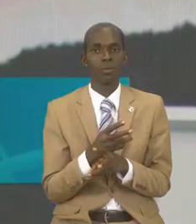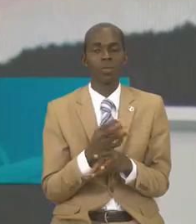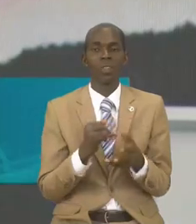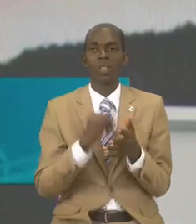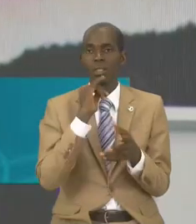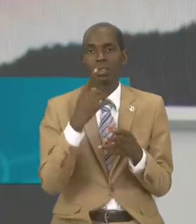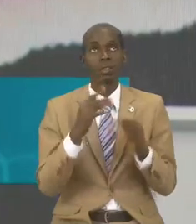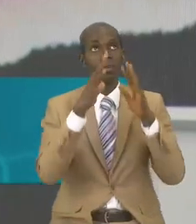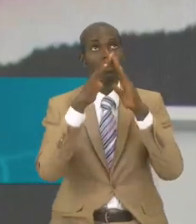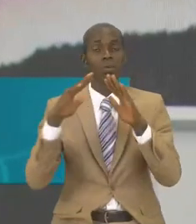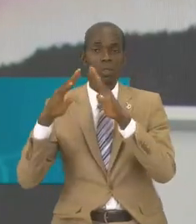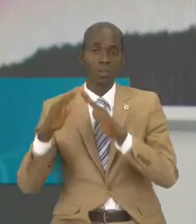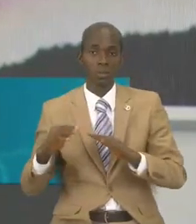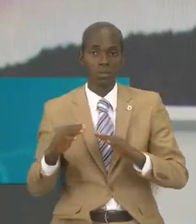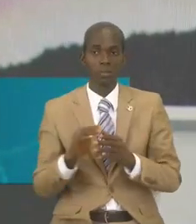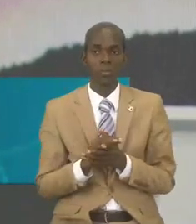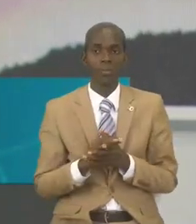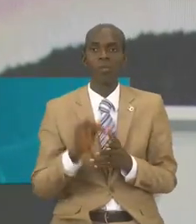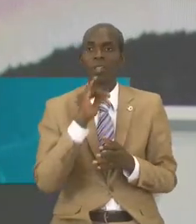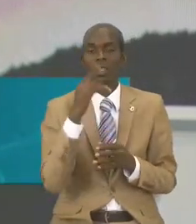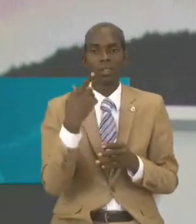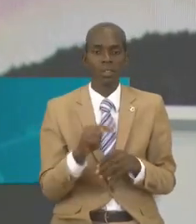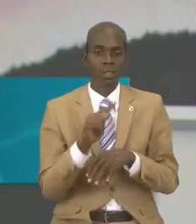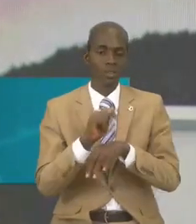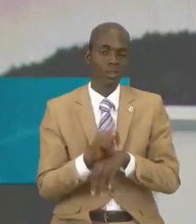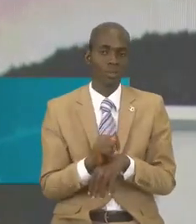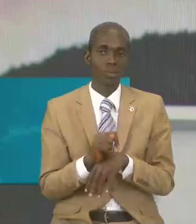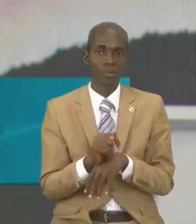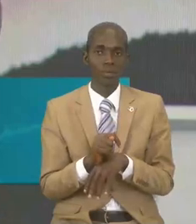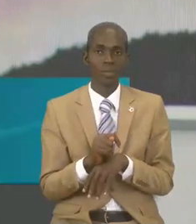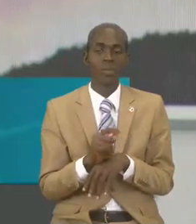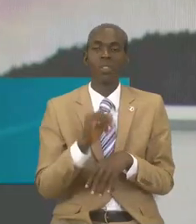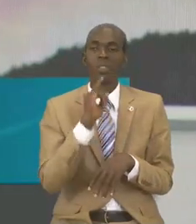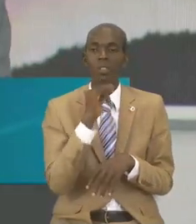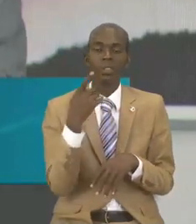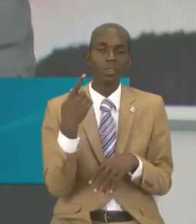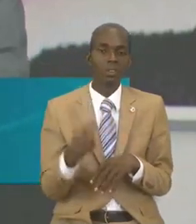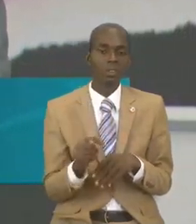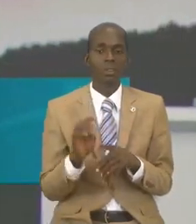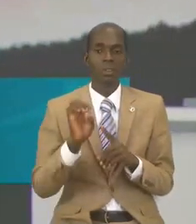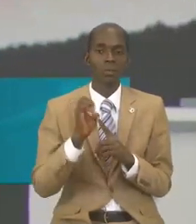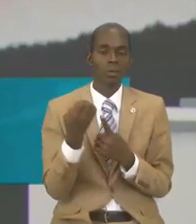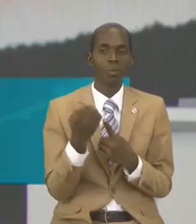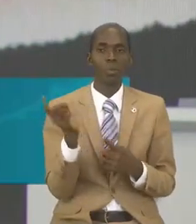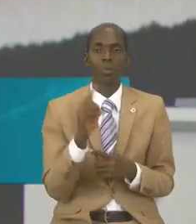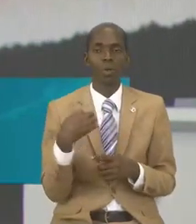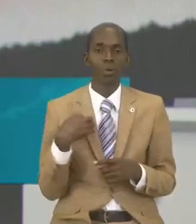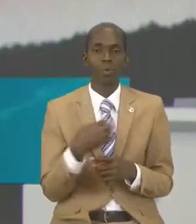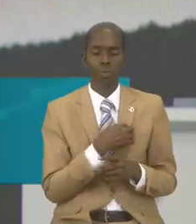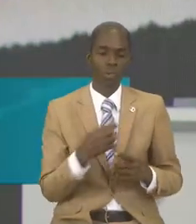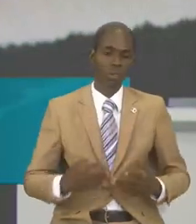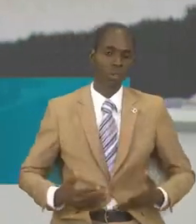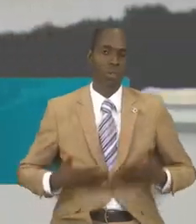C'est la communauté. C'est la tribu. C'est l'environnement dans lequel nous